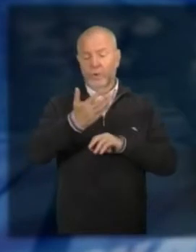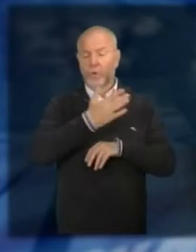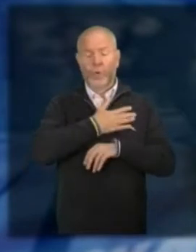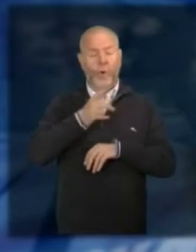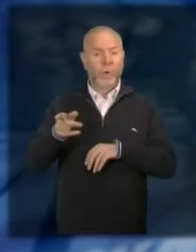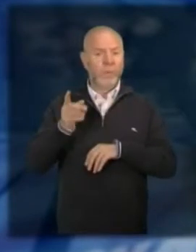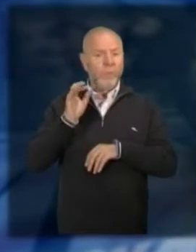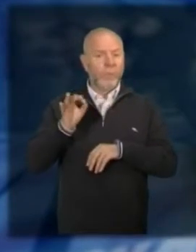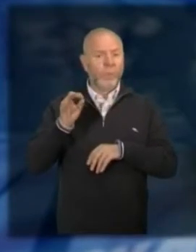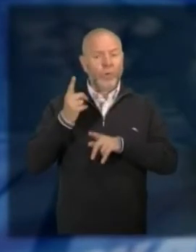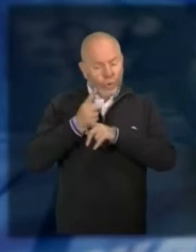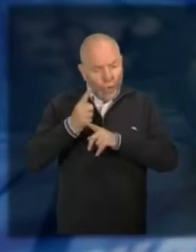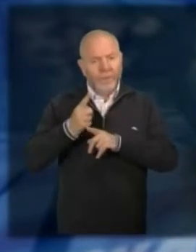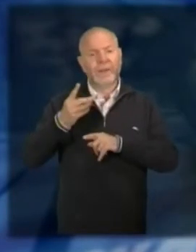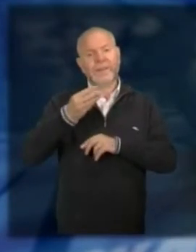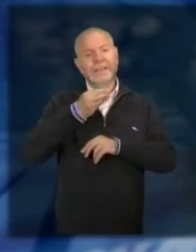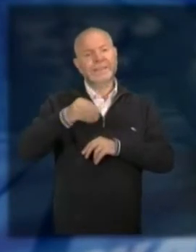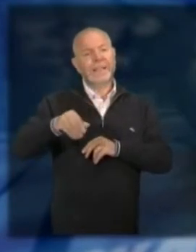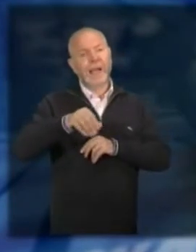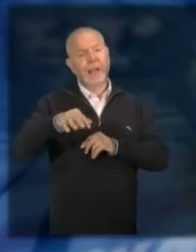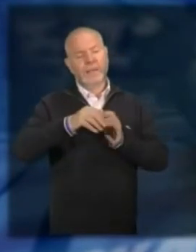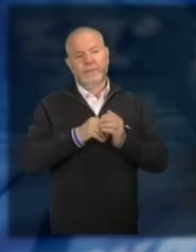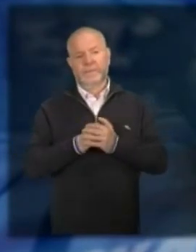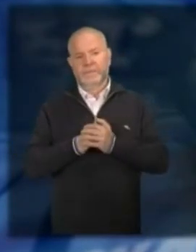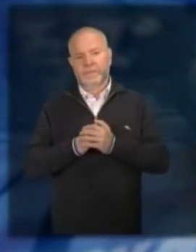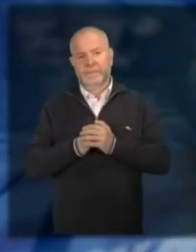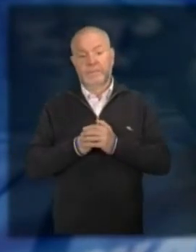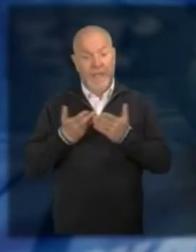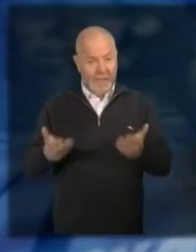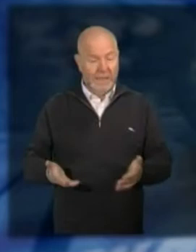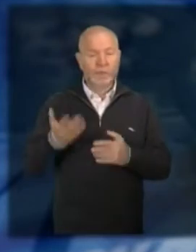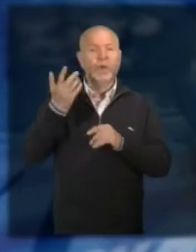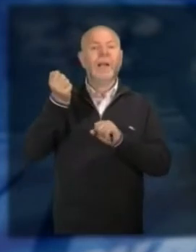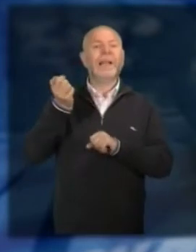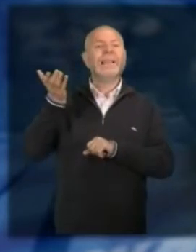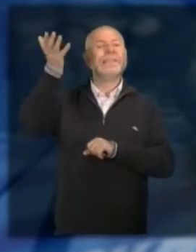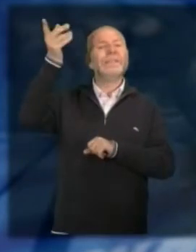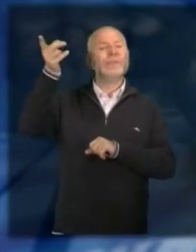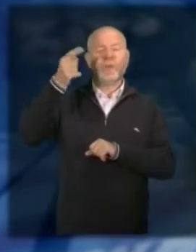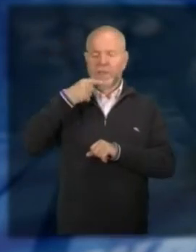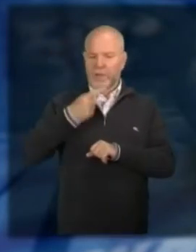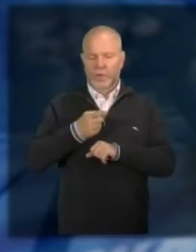causa determinante dello sbandamento dell'auto della Astori. Ora la Cassazione